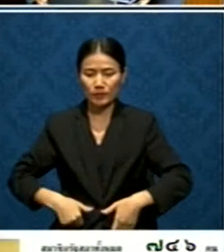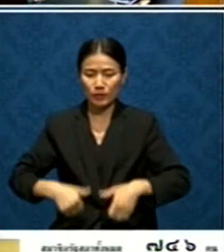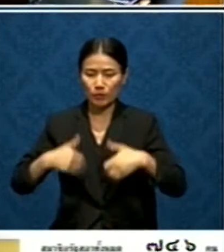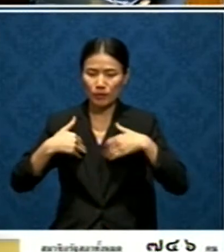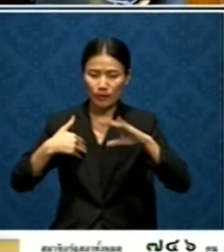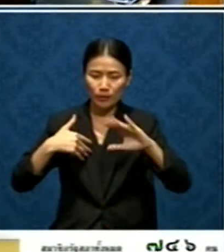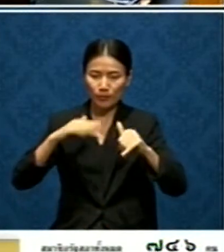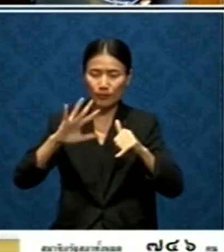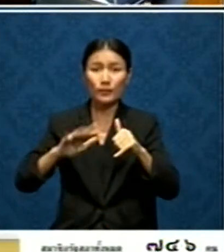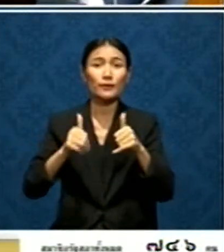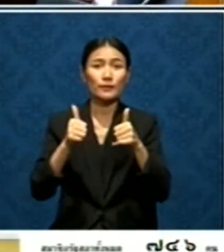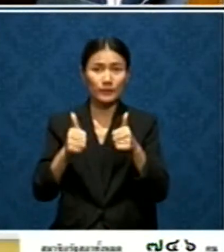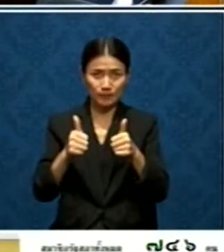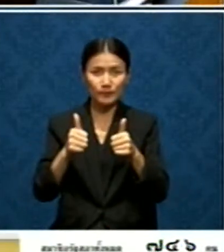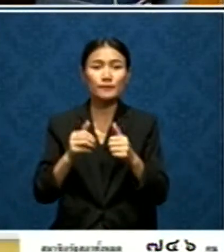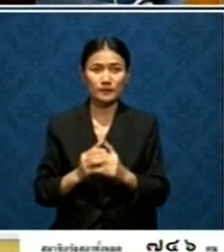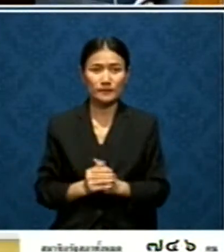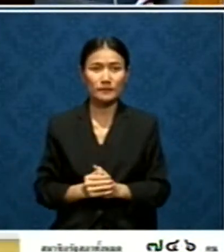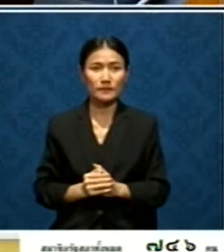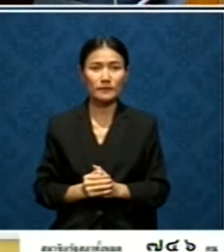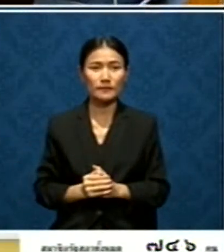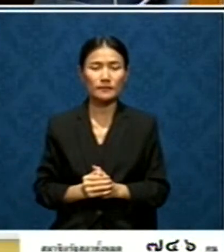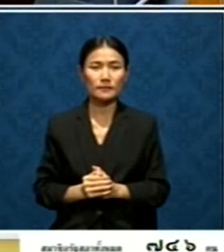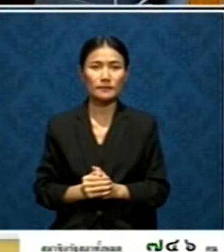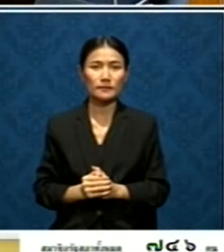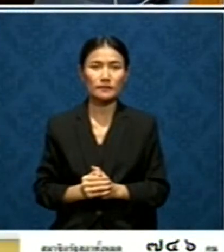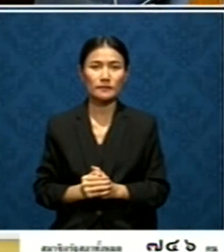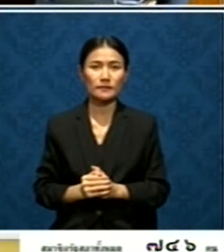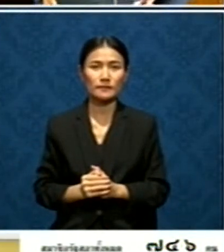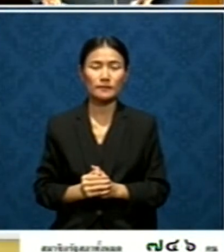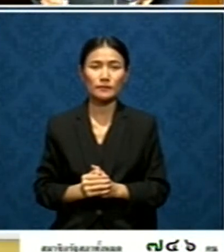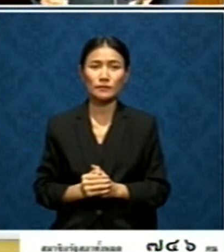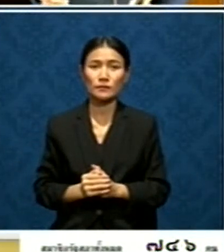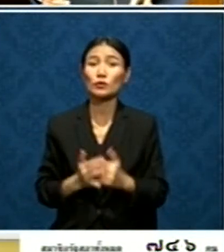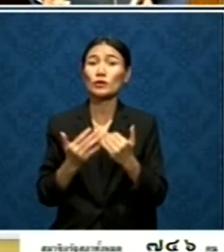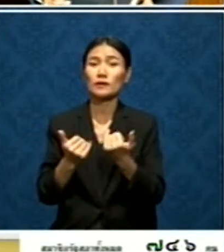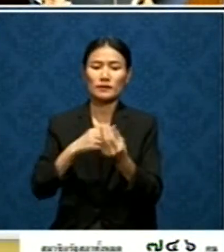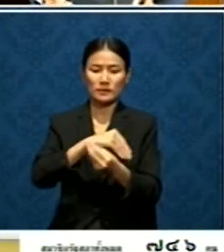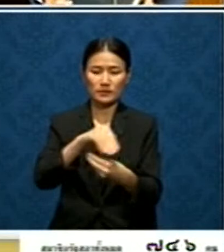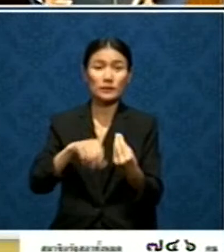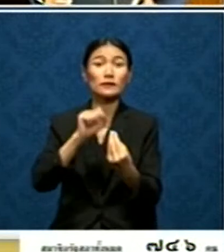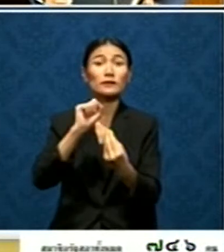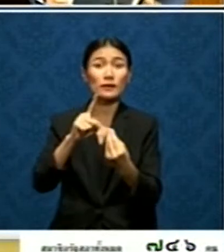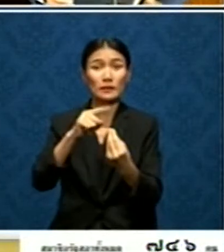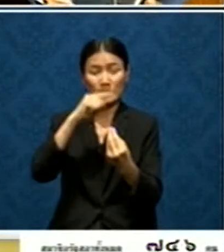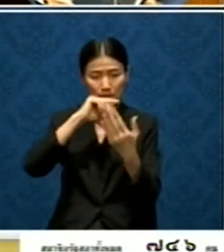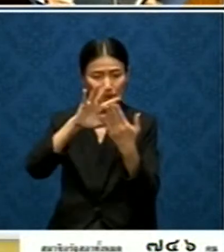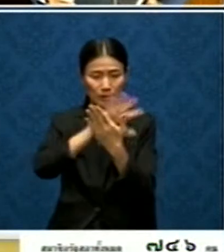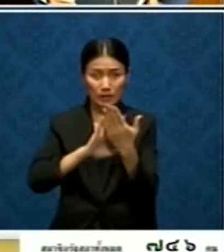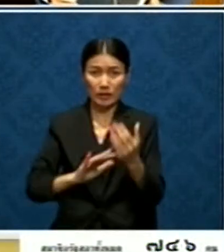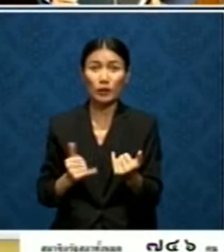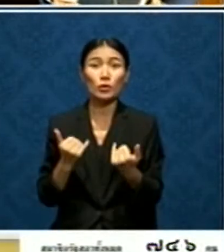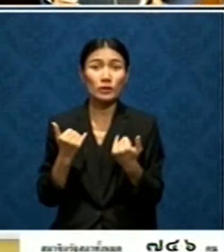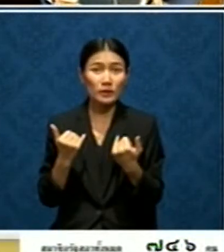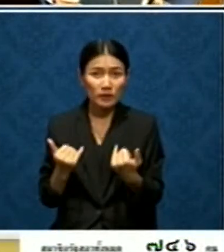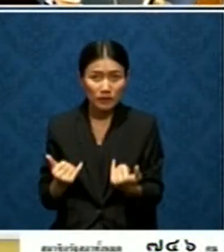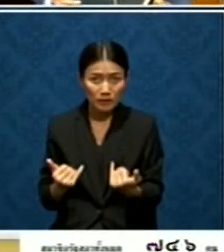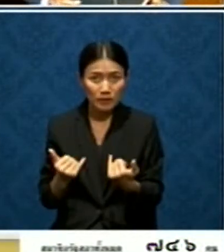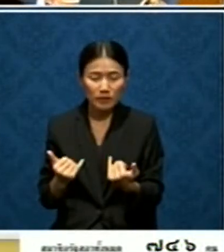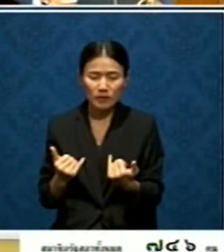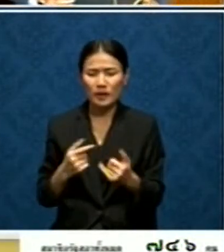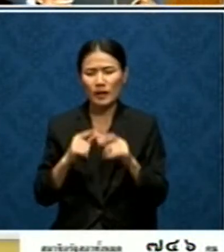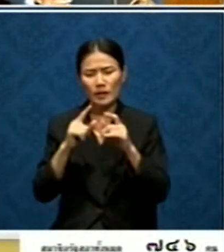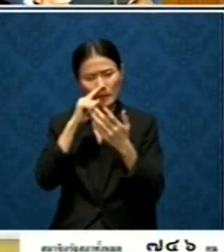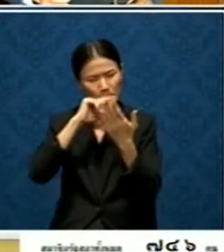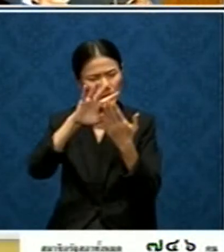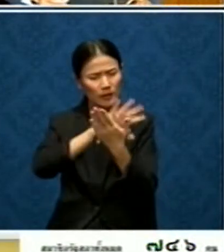นท่านประธานรัฐสภาที่เคารพด้วยสภาพเศรษฐกิจในปัจจุบันประเทศไทยเปรียบเสมือนคนป่ว